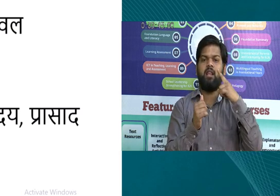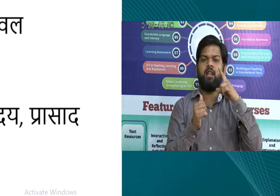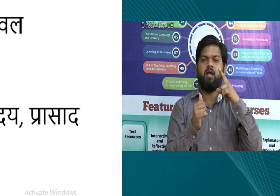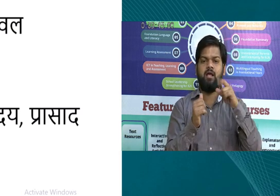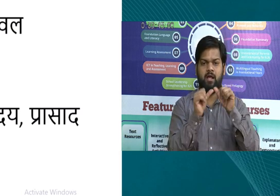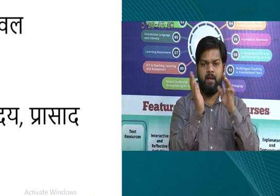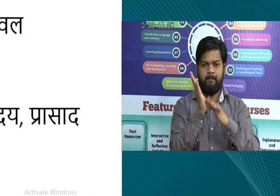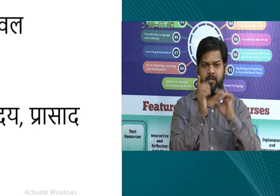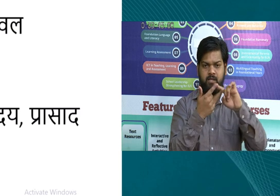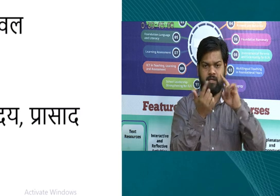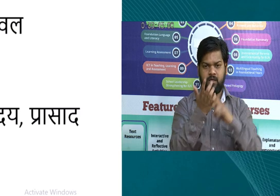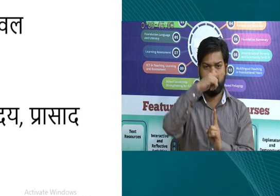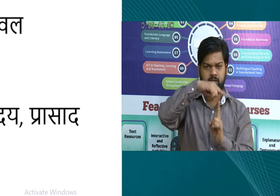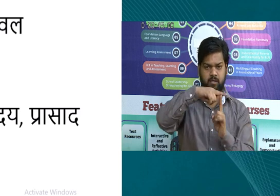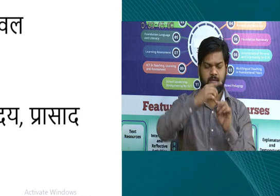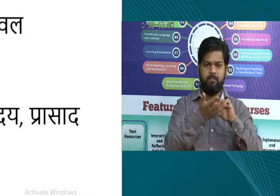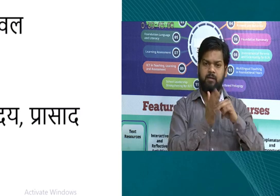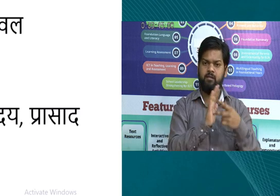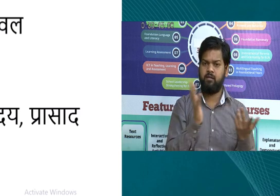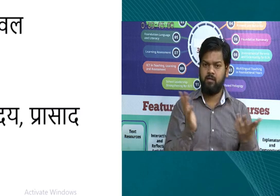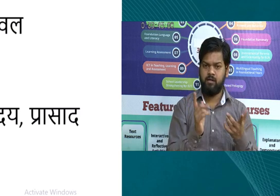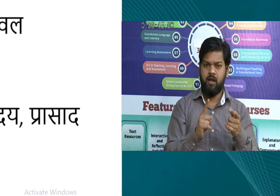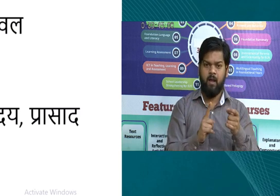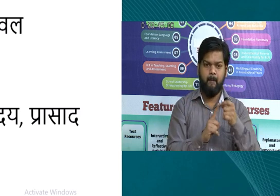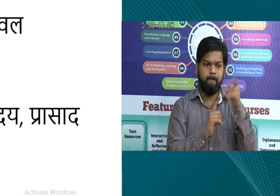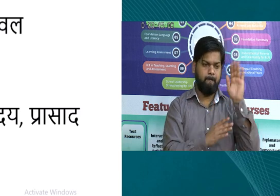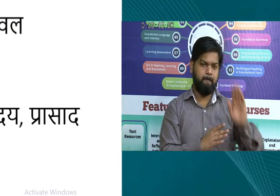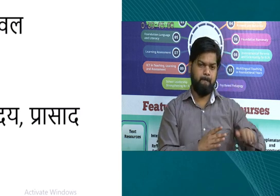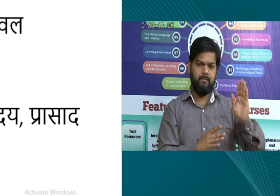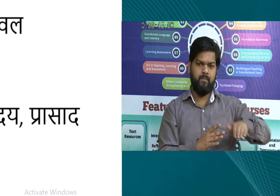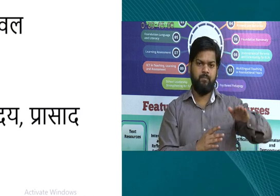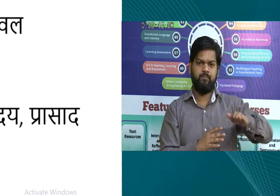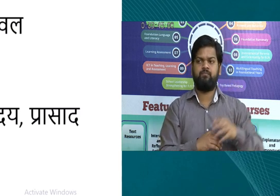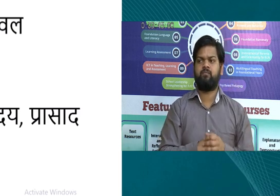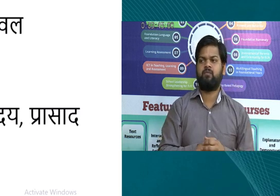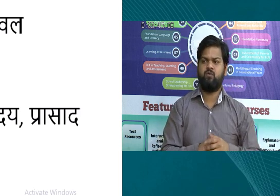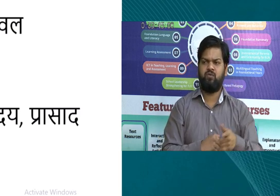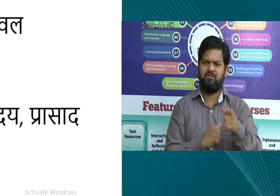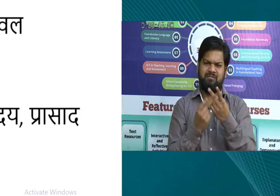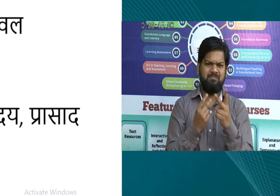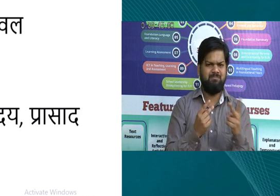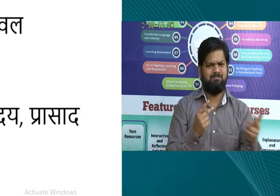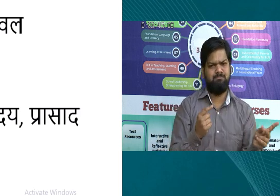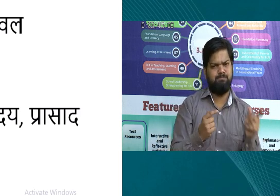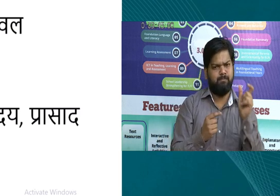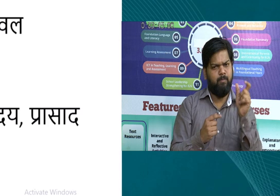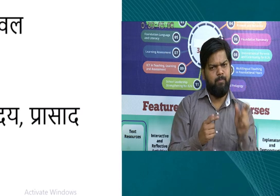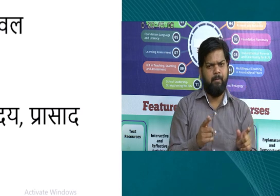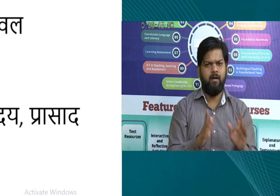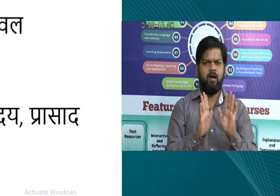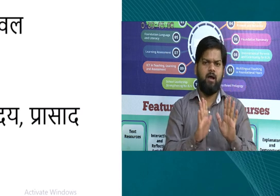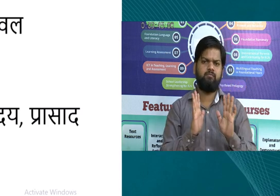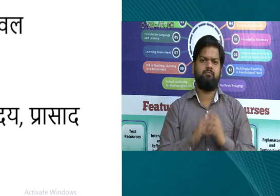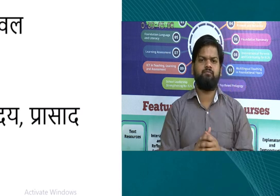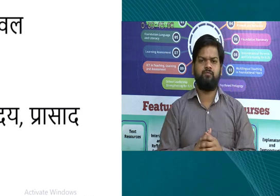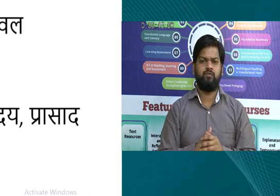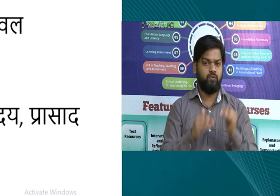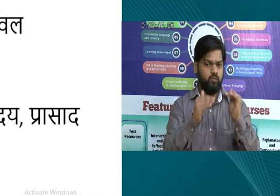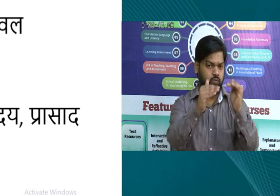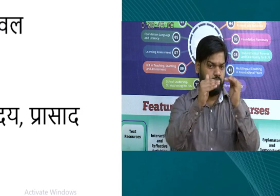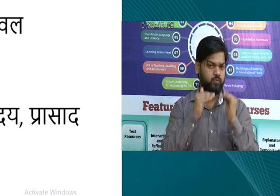हृदय जो बिल्कुल पत्थर का ही बना हो जिसमें आत्मा नाम की कोई चीज ही ना हो और इसके इसके बाद जो है